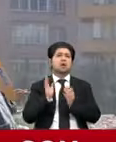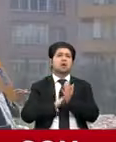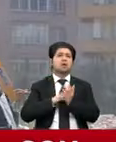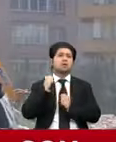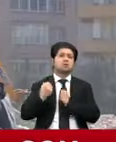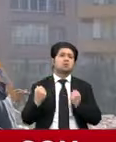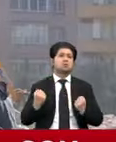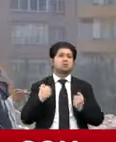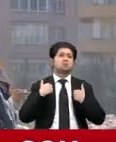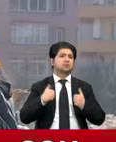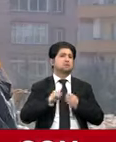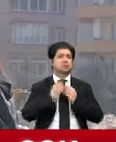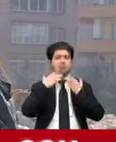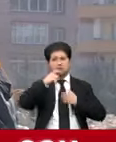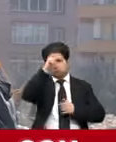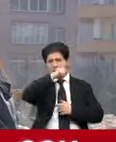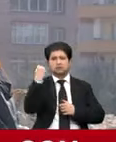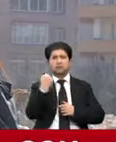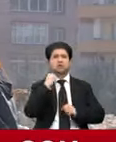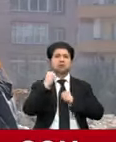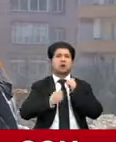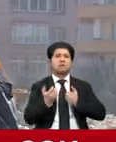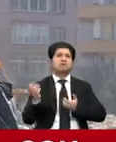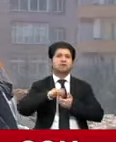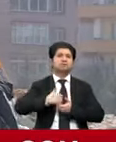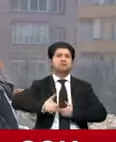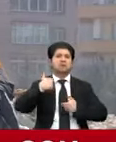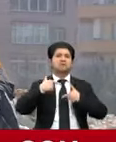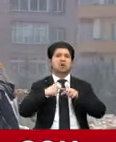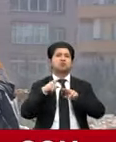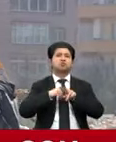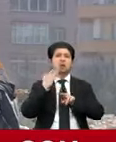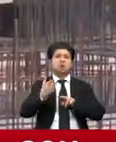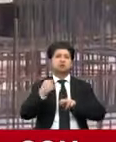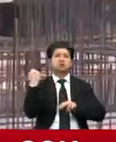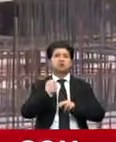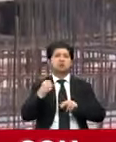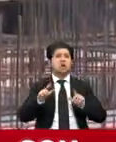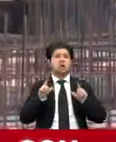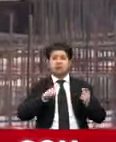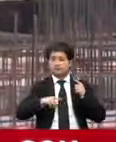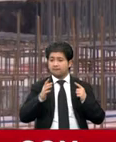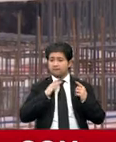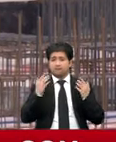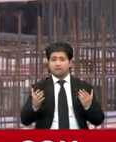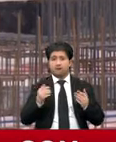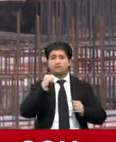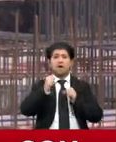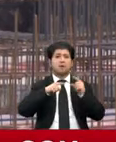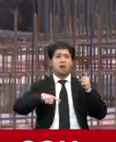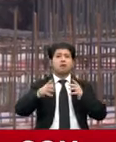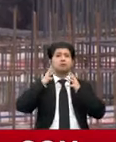karşılayabilecek durumda. Türkiye Çimento Sanayicileri Birliği Başkanı Fatih Yücelik, bölgede çimento ihtiyacı varken hiçbir